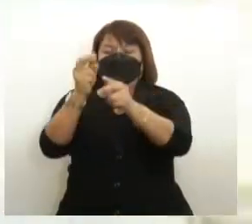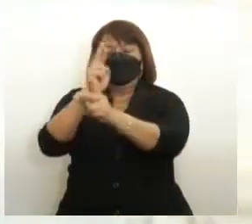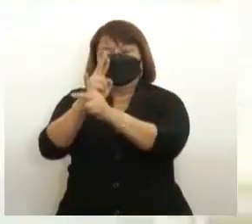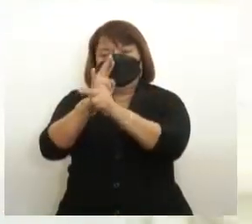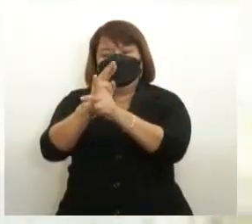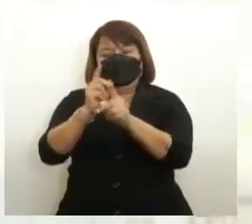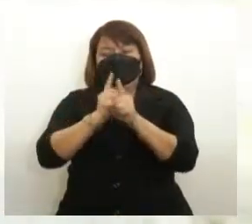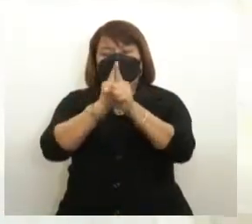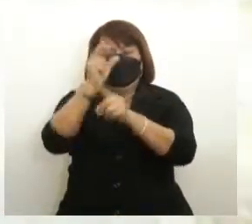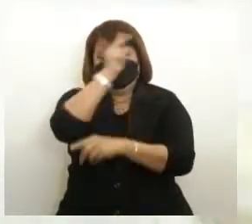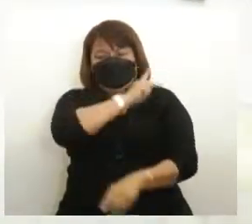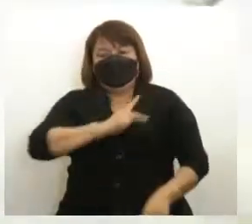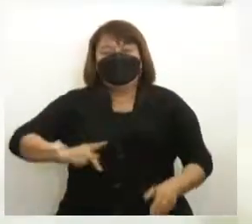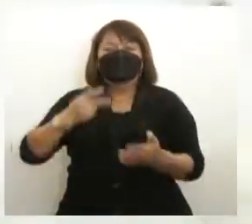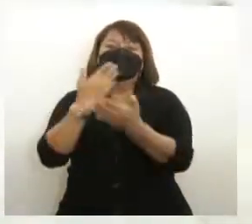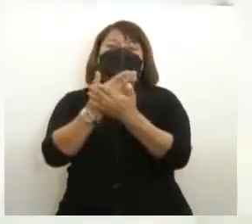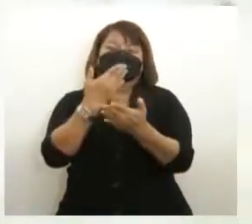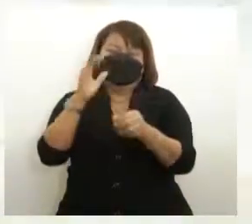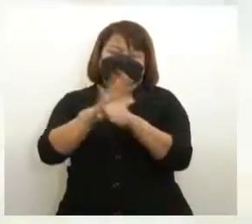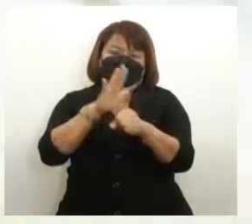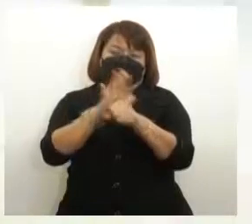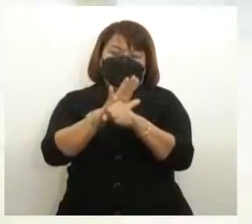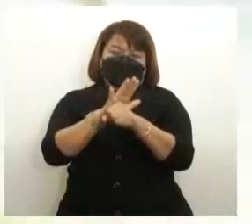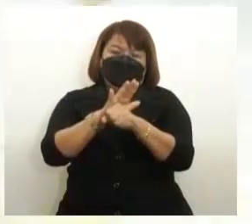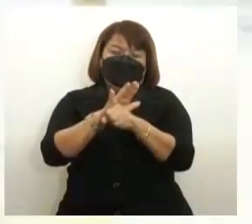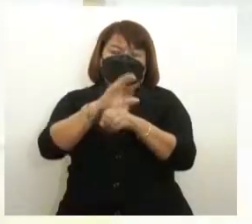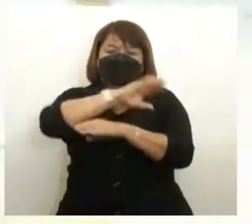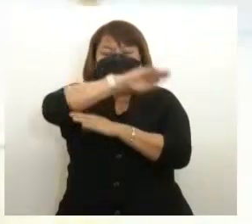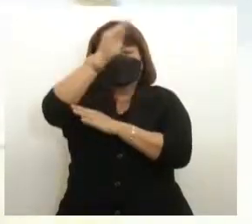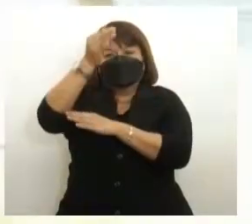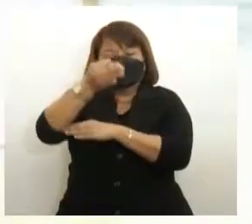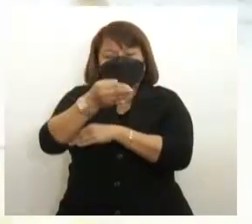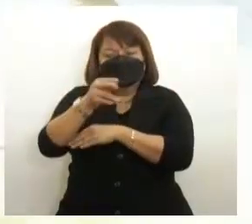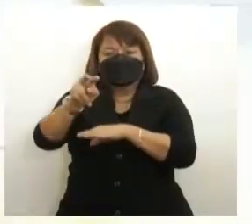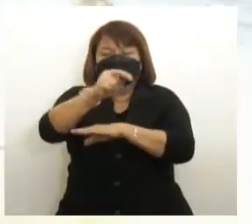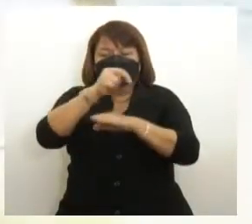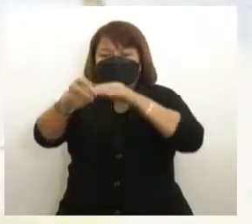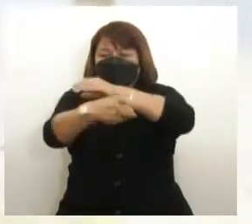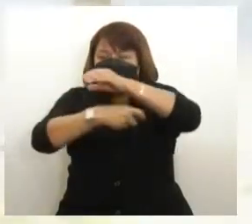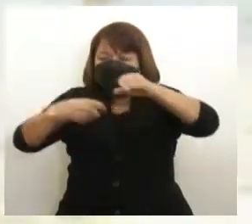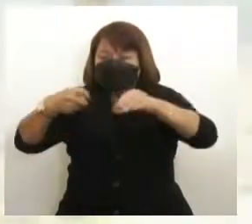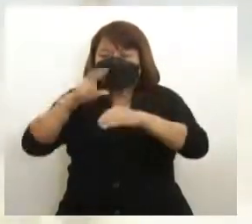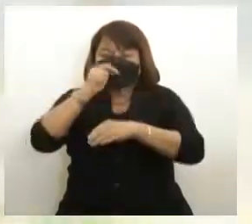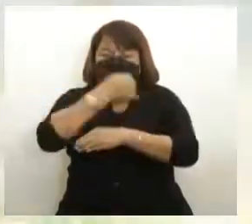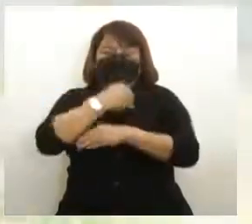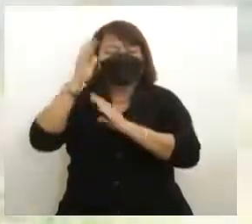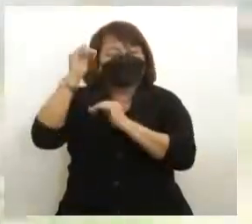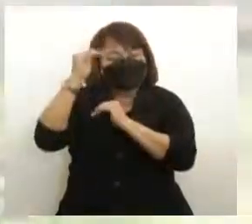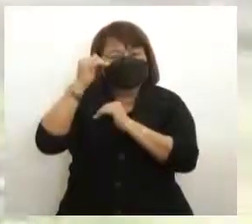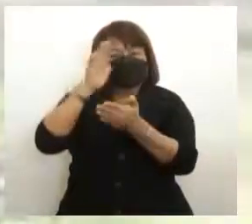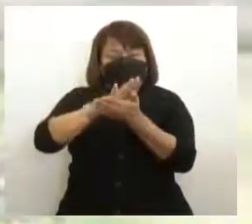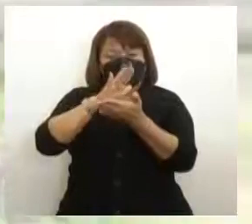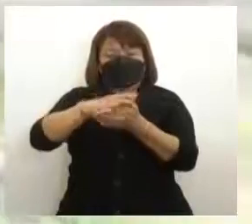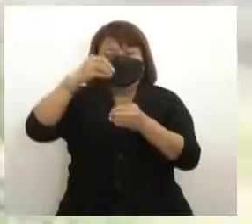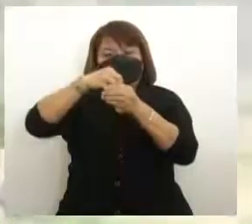ราชดำริเศรษฐกิจพอเพียงด้วยโคกหนองนาแห่งน้ำใจและความหวังกับโรงเรียนเครือข่ายในสังกัดจำนว